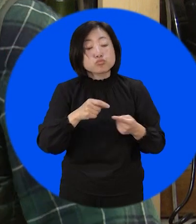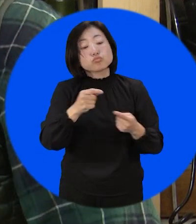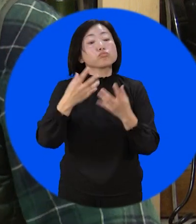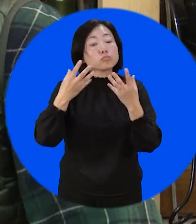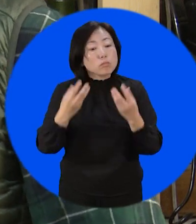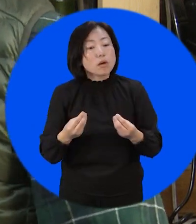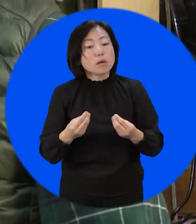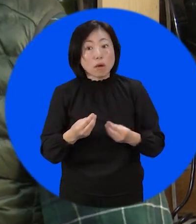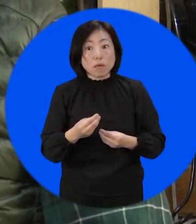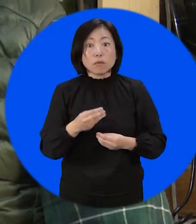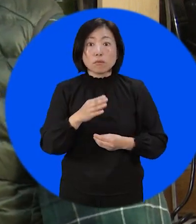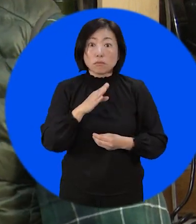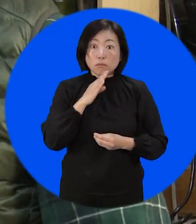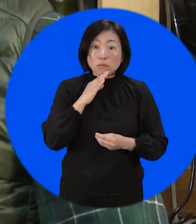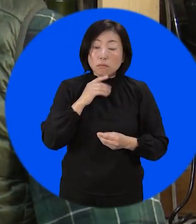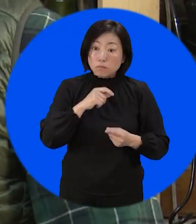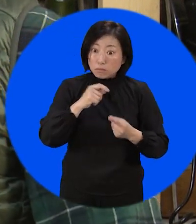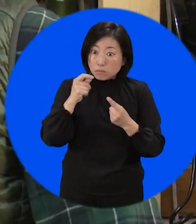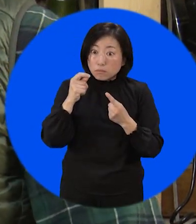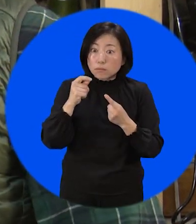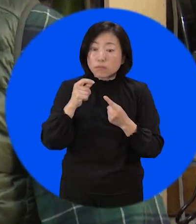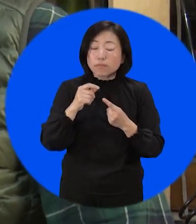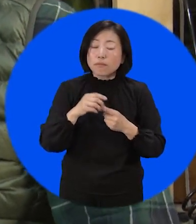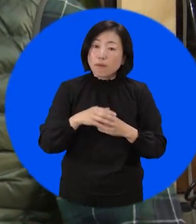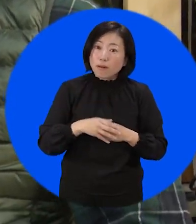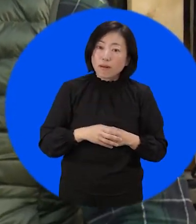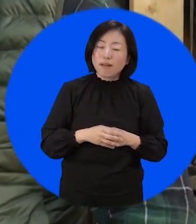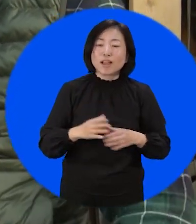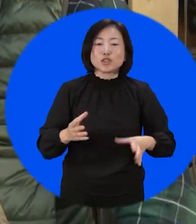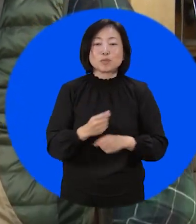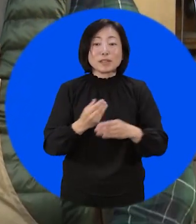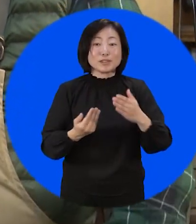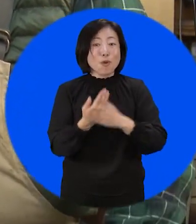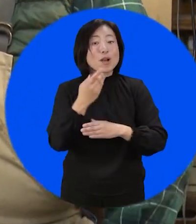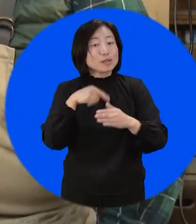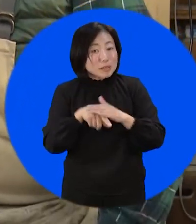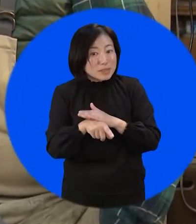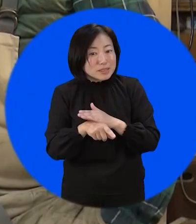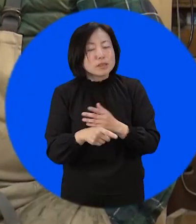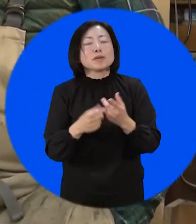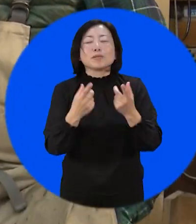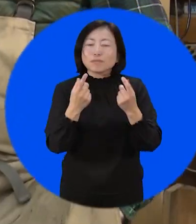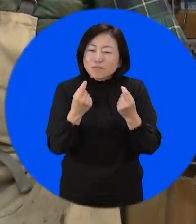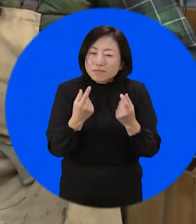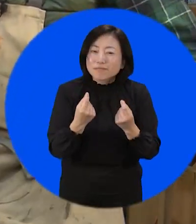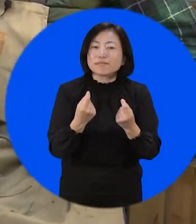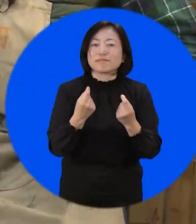って言われて、あれって感じ。 じゃあ合格っていうことですね。 知らないうちに